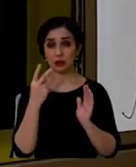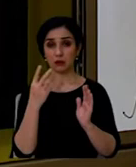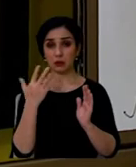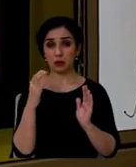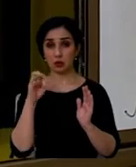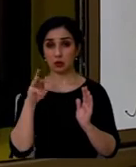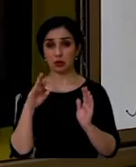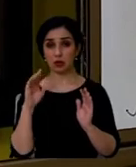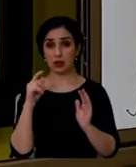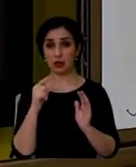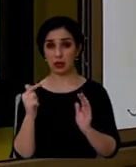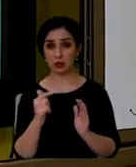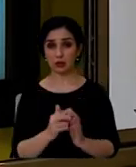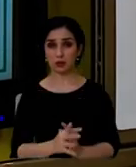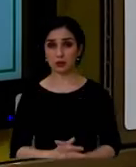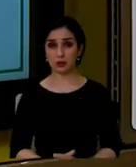37,25 граммов.